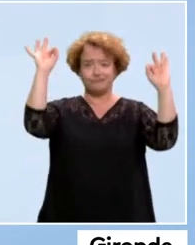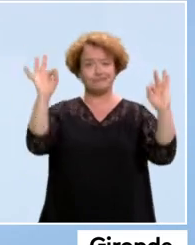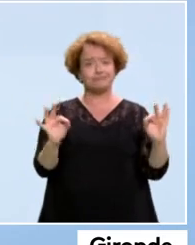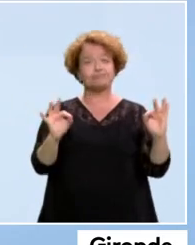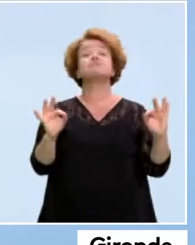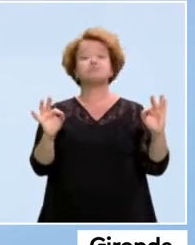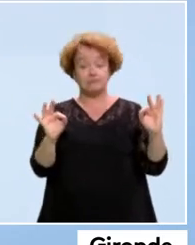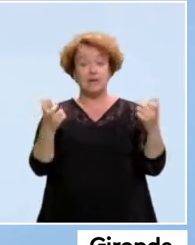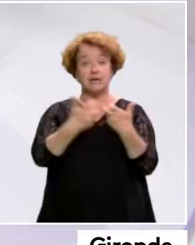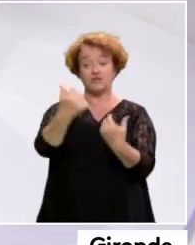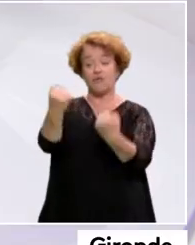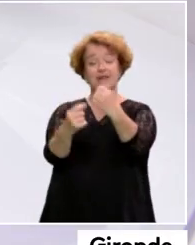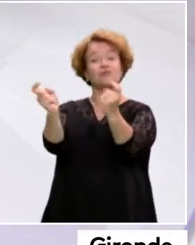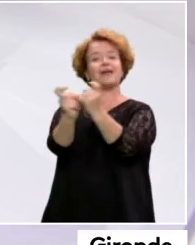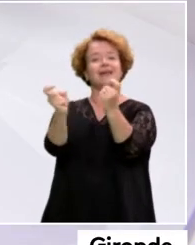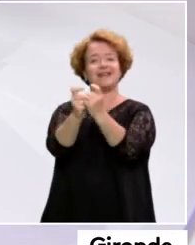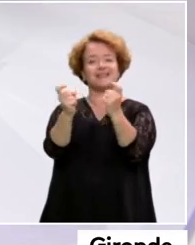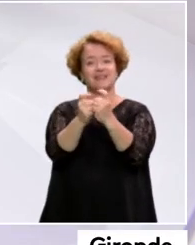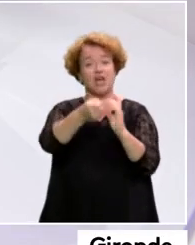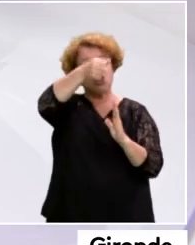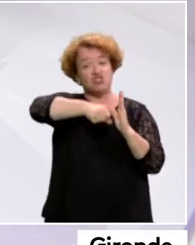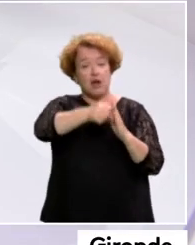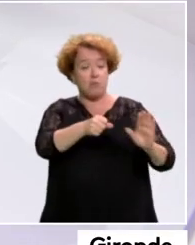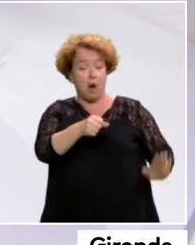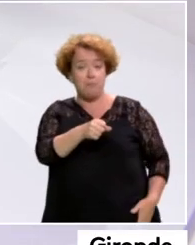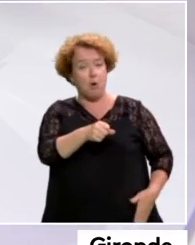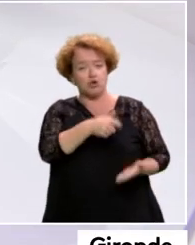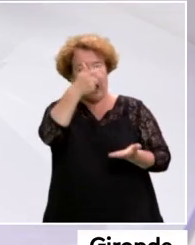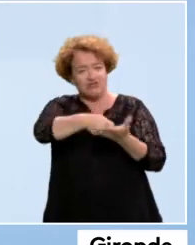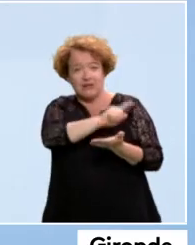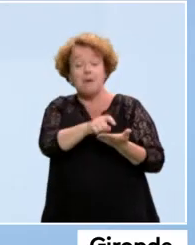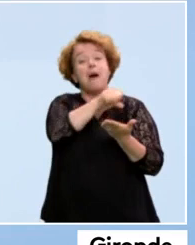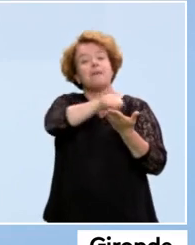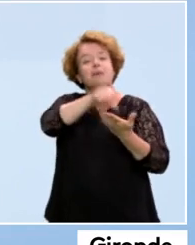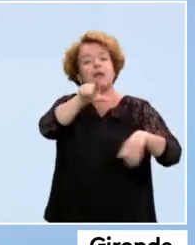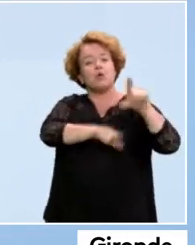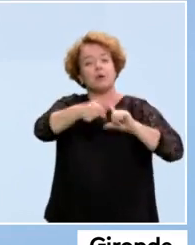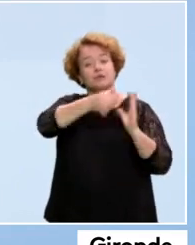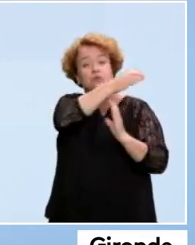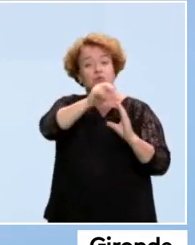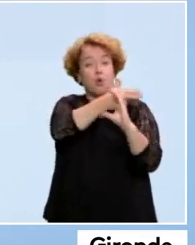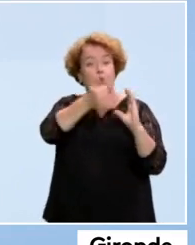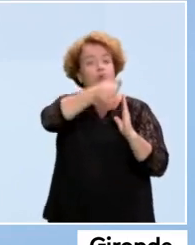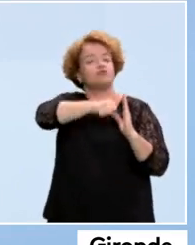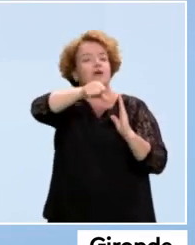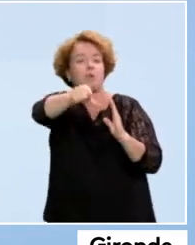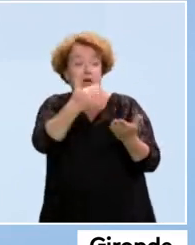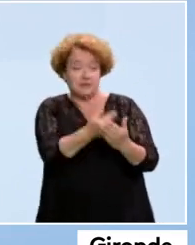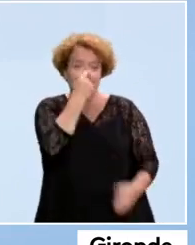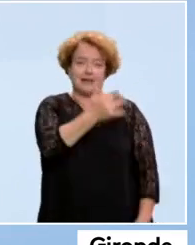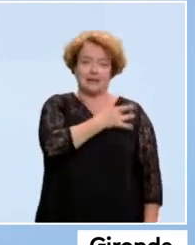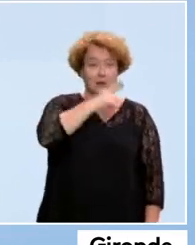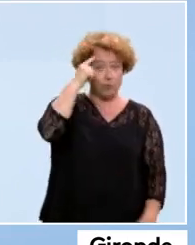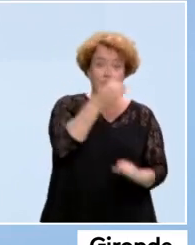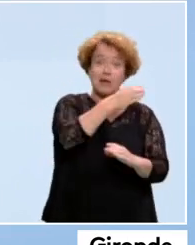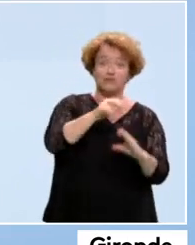leasing de voiture électrique à 100 euros ça veut dire une personne peut louer une voiture 100 euros par mois pourquoi c'est intéressant parce que 100 euros c'est